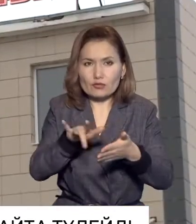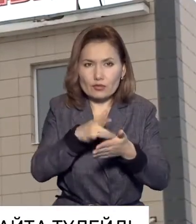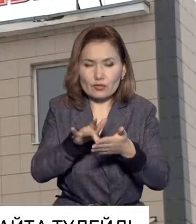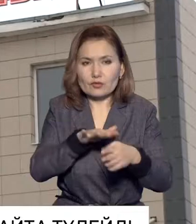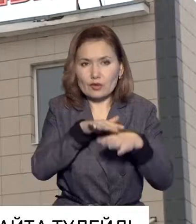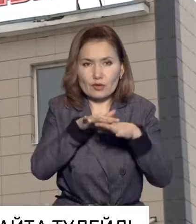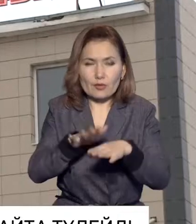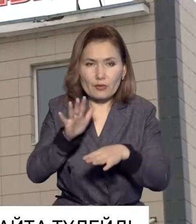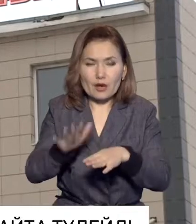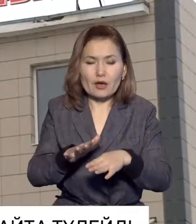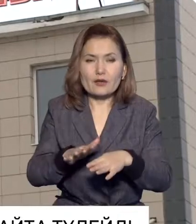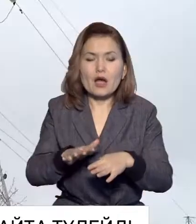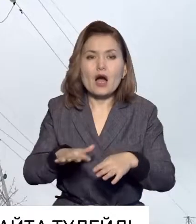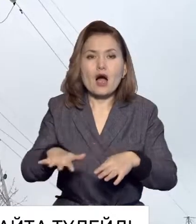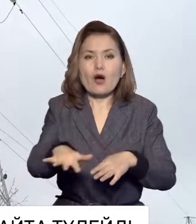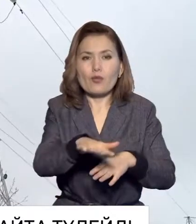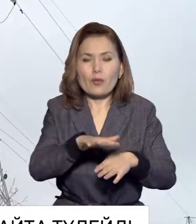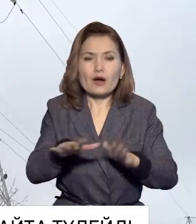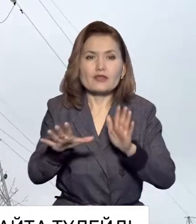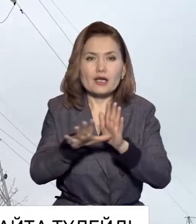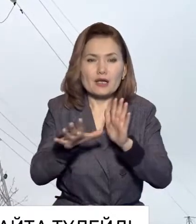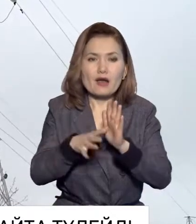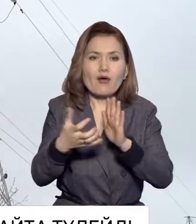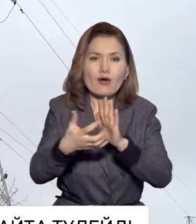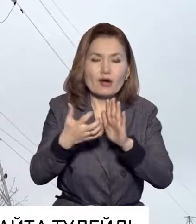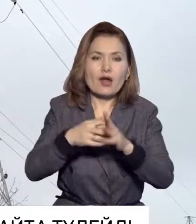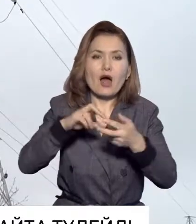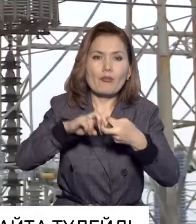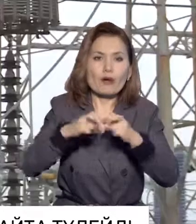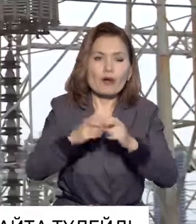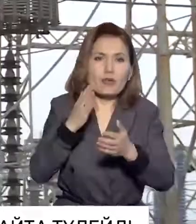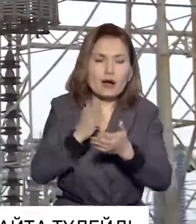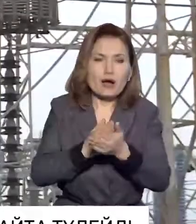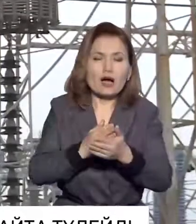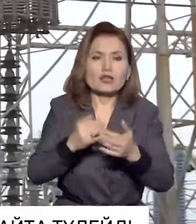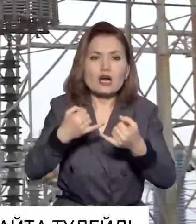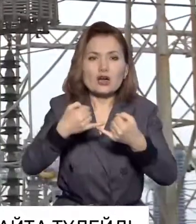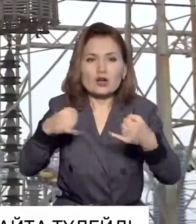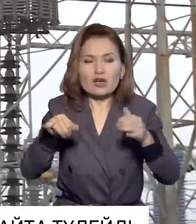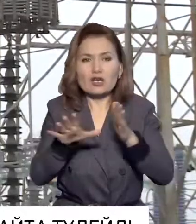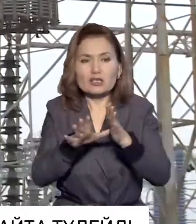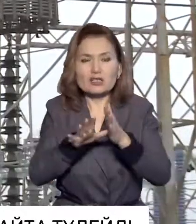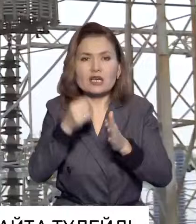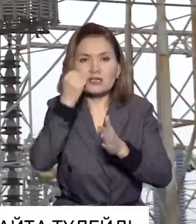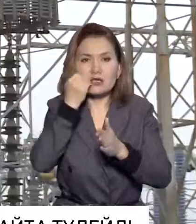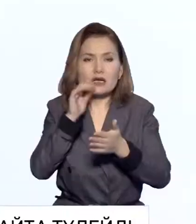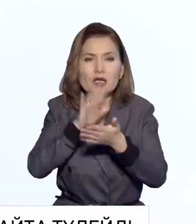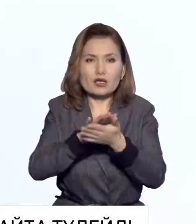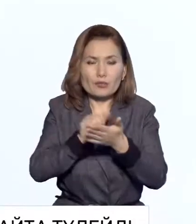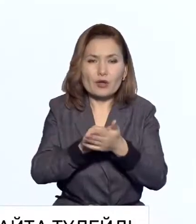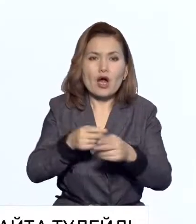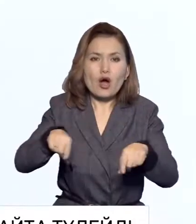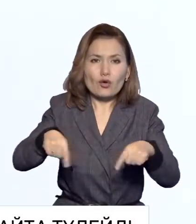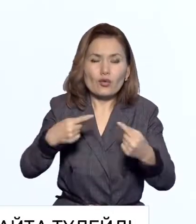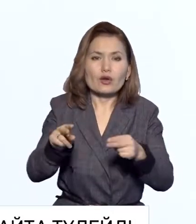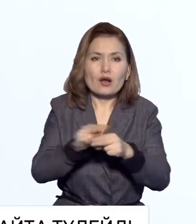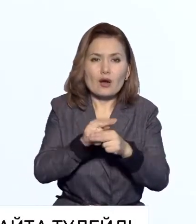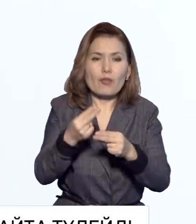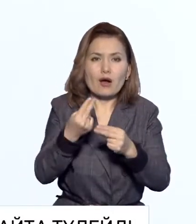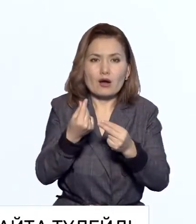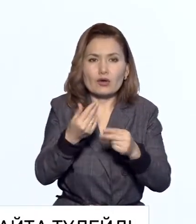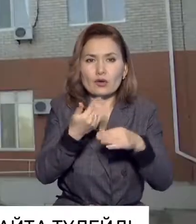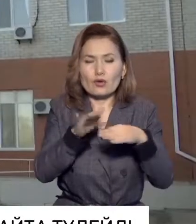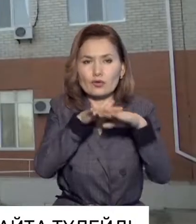Өңір халқы электр энергиясынан тапшылық көрмесе де желілердің 70% тозған. Кешенді жоспар аясында оны да жаңғыртуға қаржы